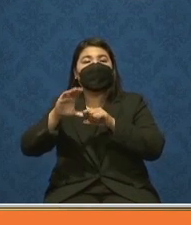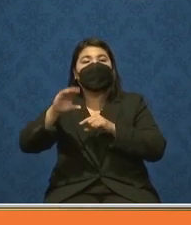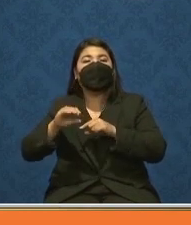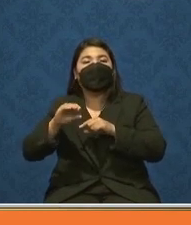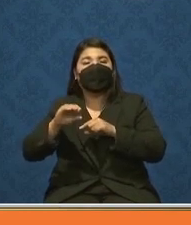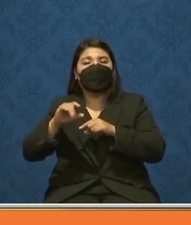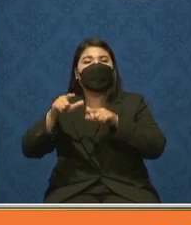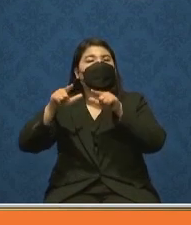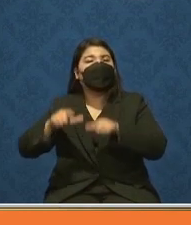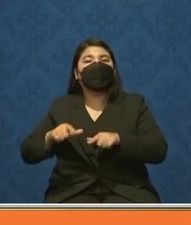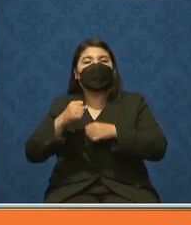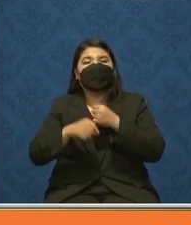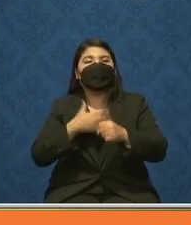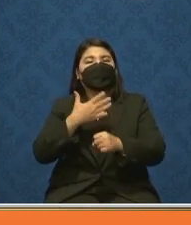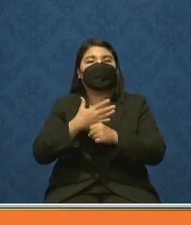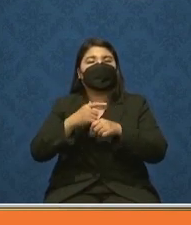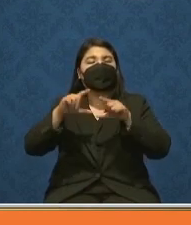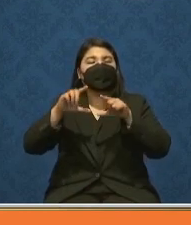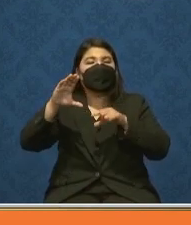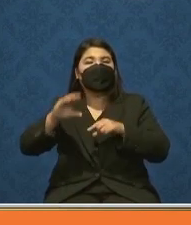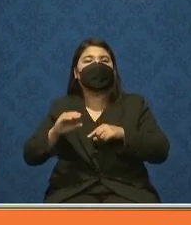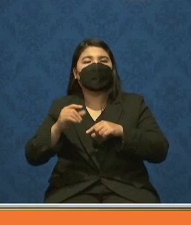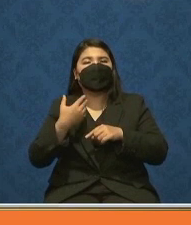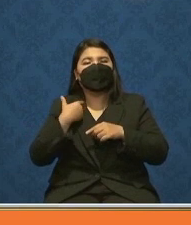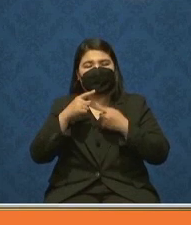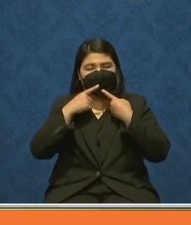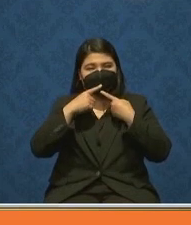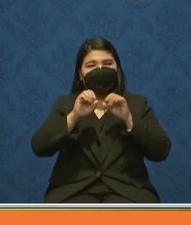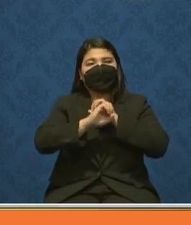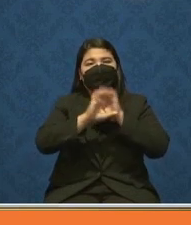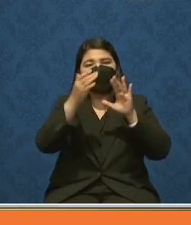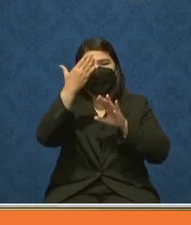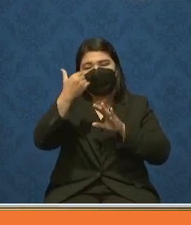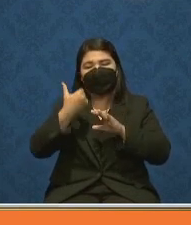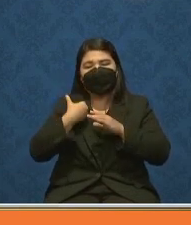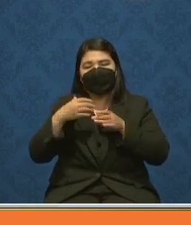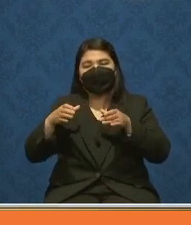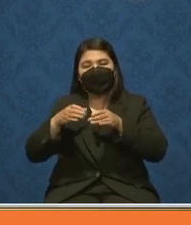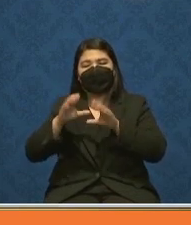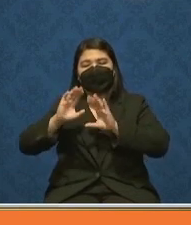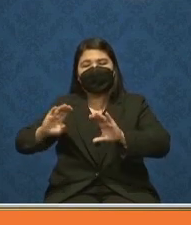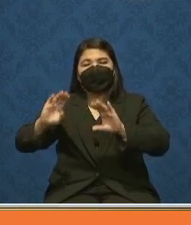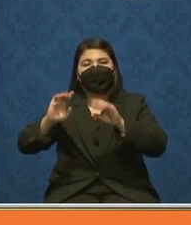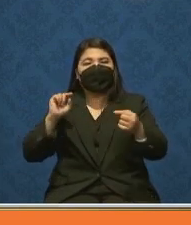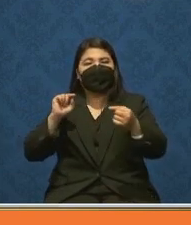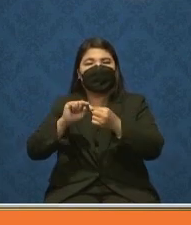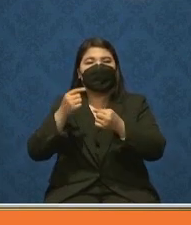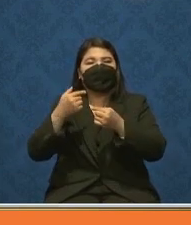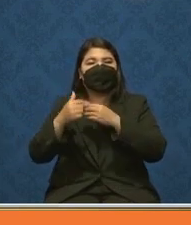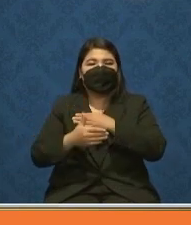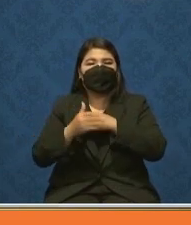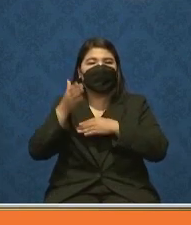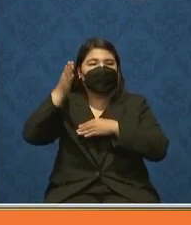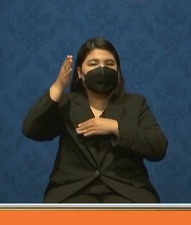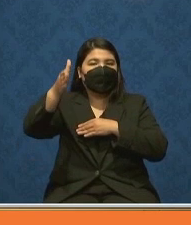ง 4,500 ล้านครับลดมาต่อเนื่องเป็นปีที่5แล้วนะครับก็คงเป็นคำตอบที่ชัดที่สุดครับว่ารัฐบาลชุดนี้ให้ความสำ